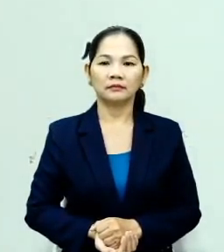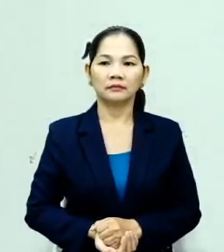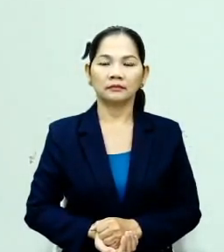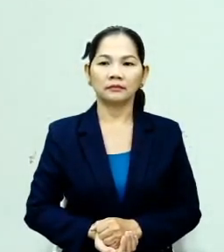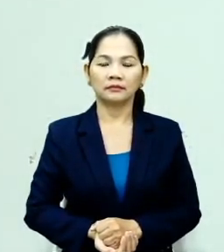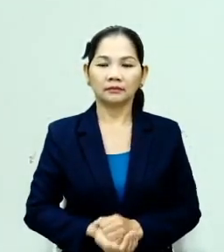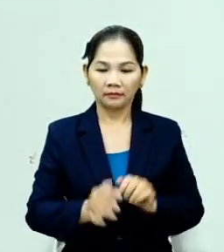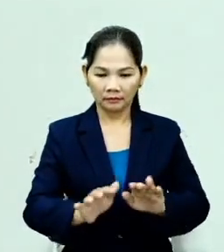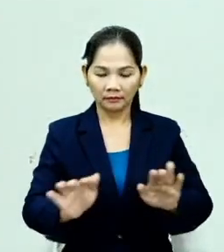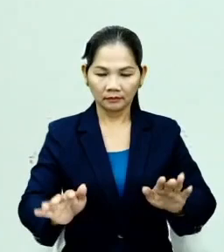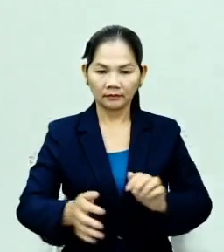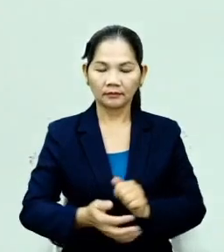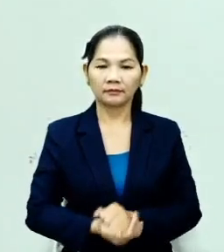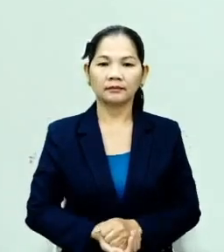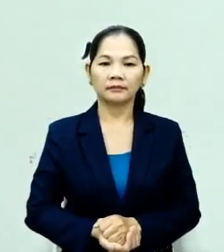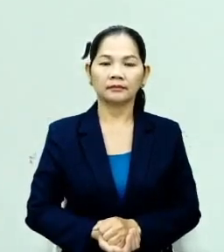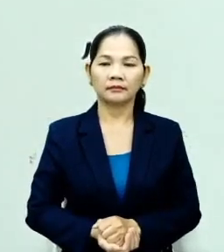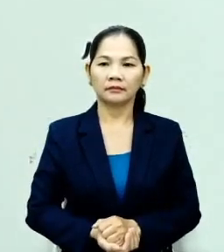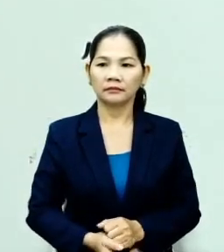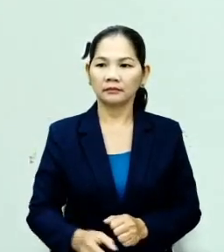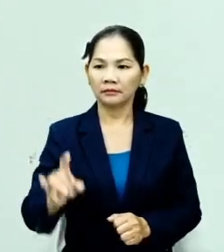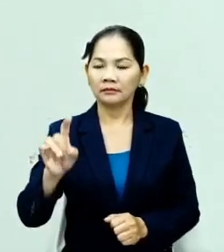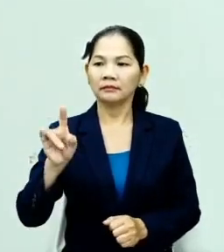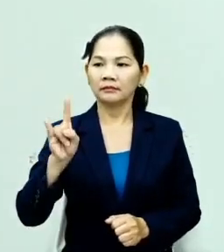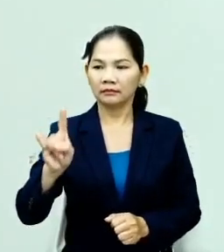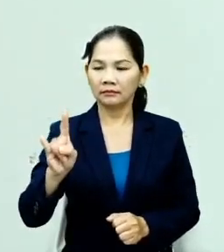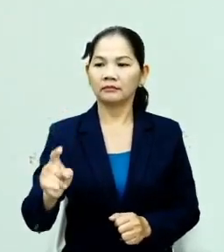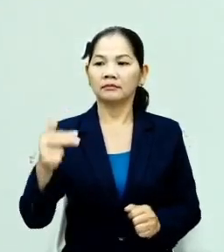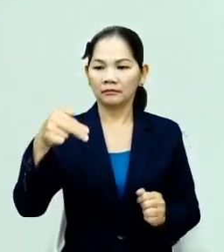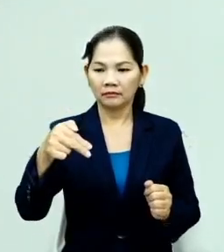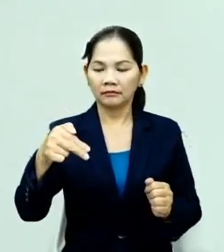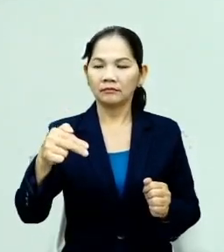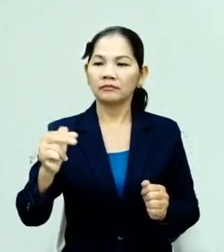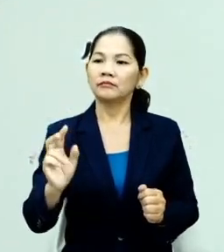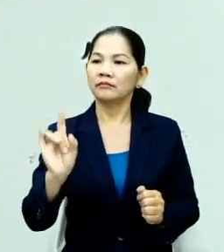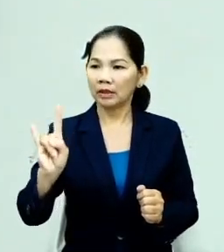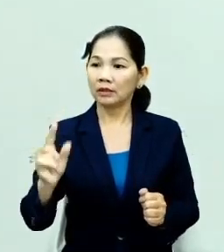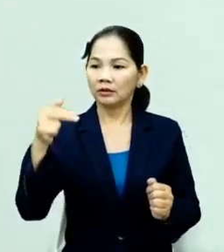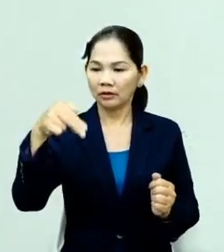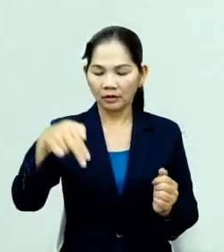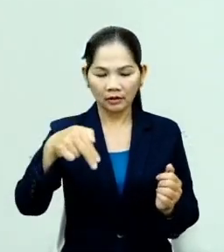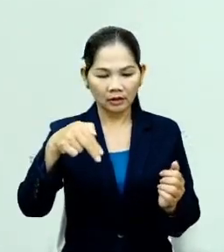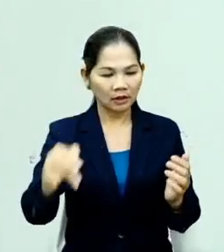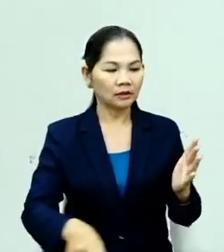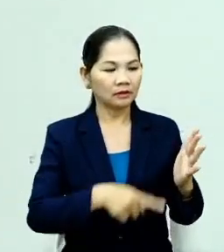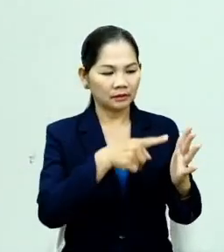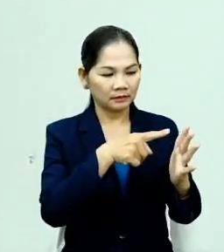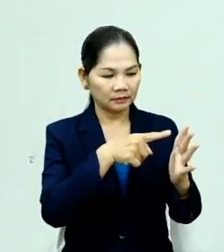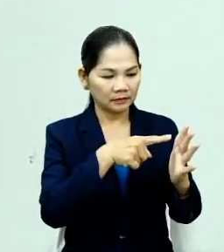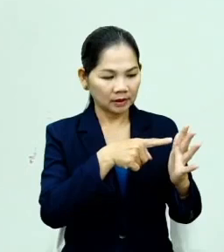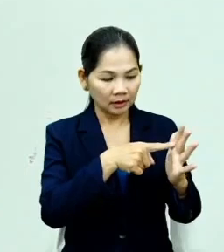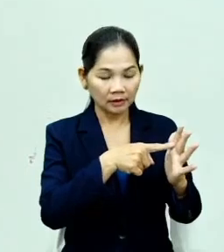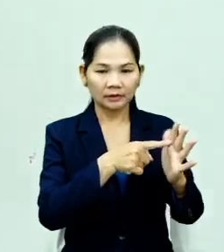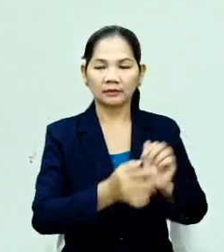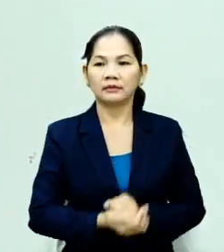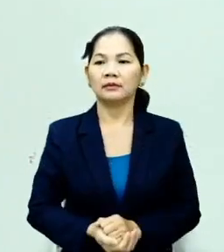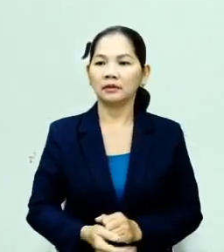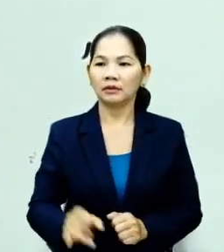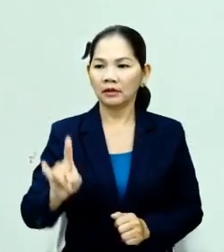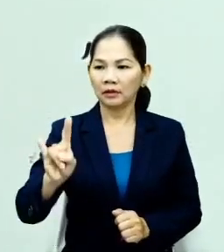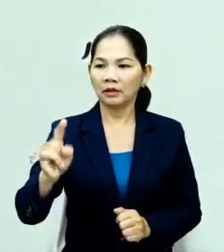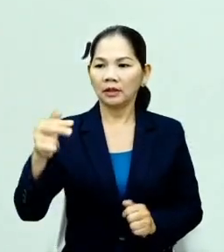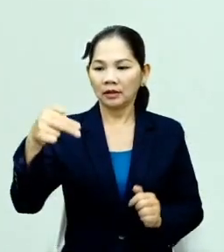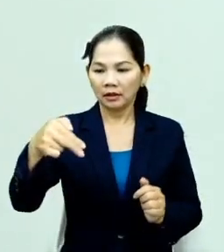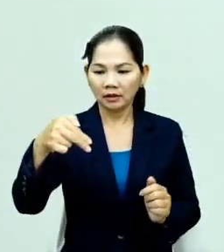cha con tiền toán á con mà tô ớ mà tự cha tiếng tập mà đăng tiết mà tô